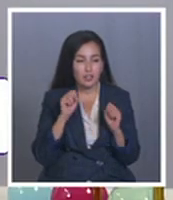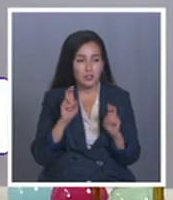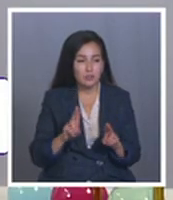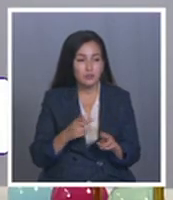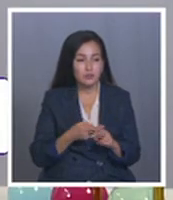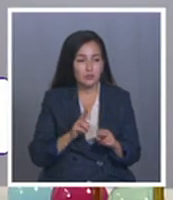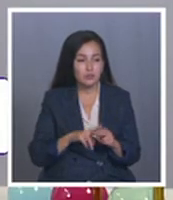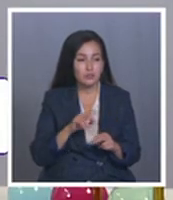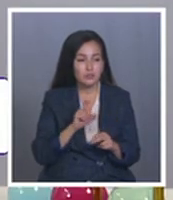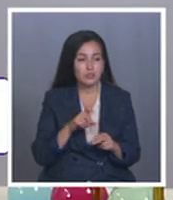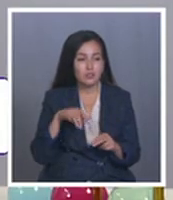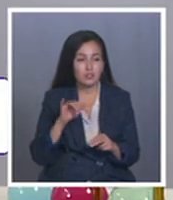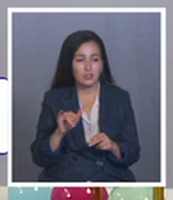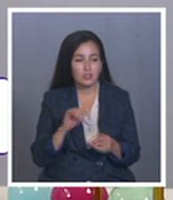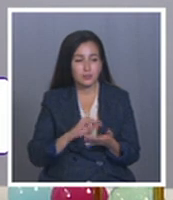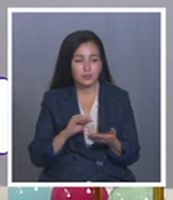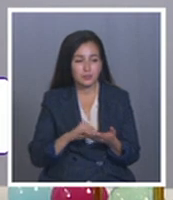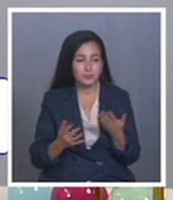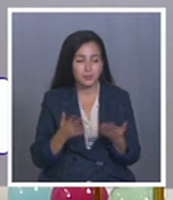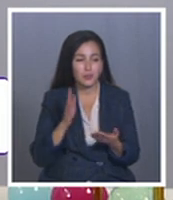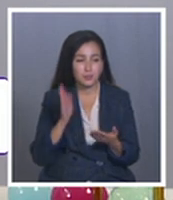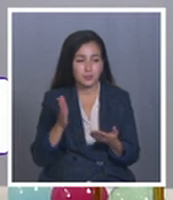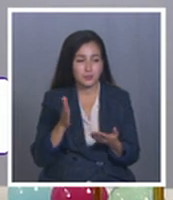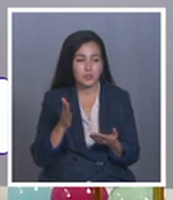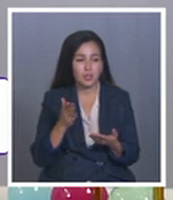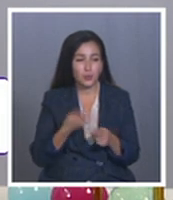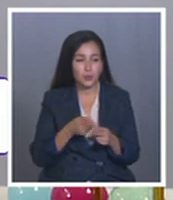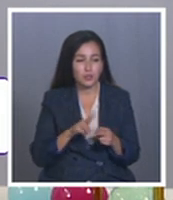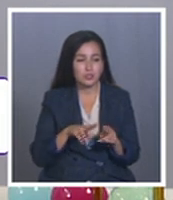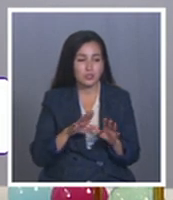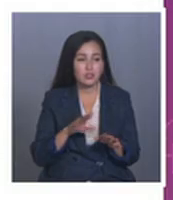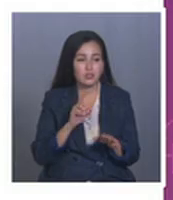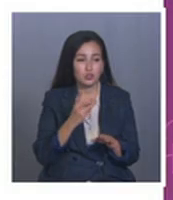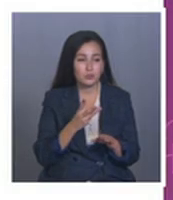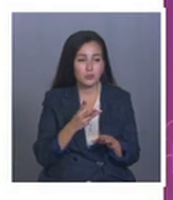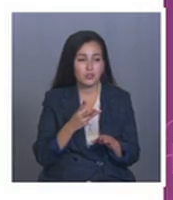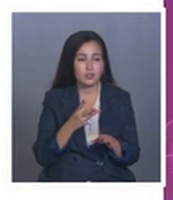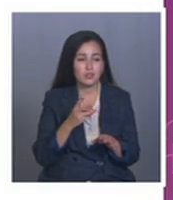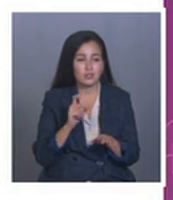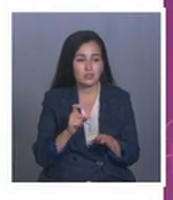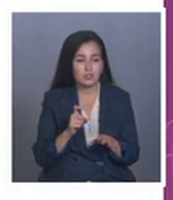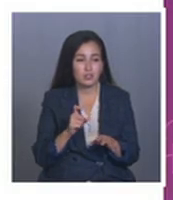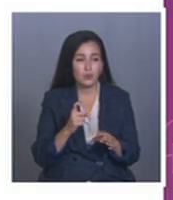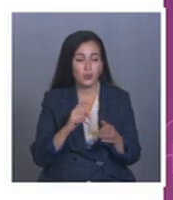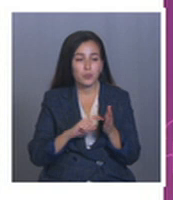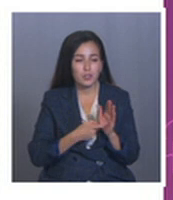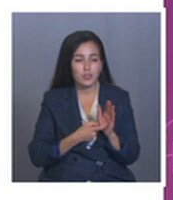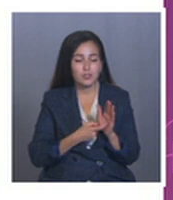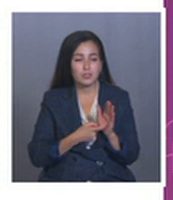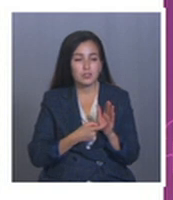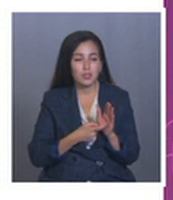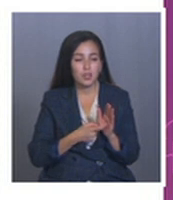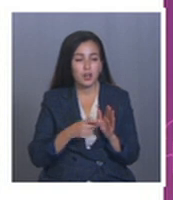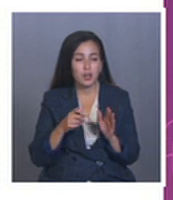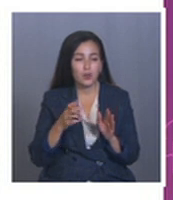X және Y-те белгілеп алсақ, осы жерде 3 пен X-ті көбейтіп, және